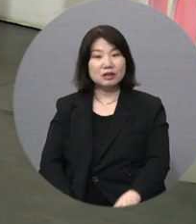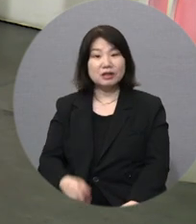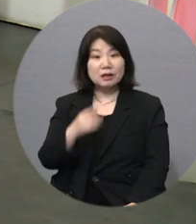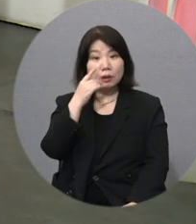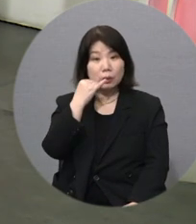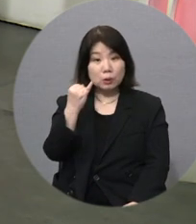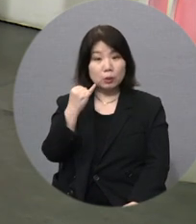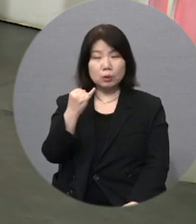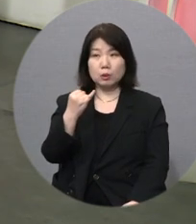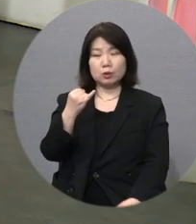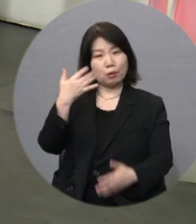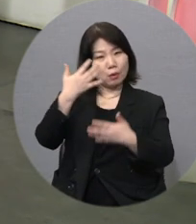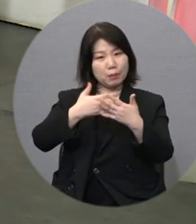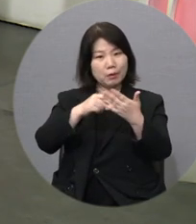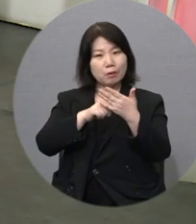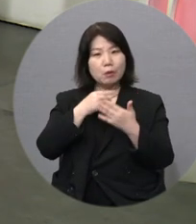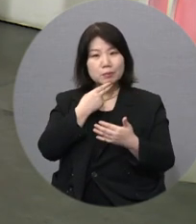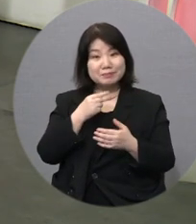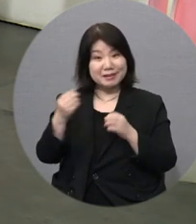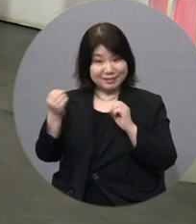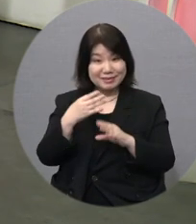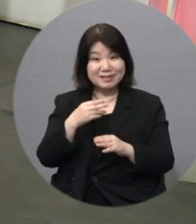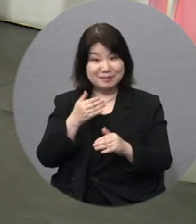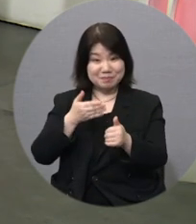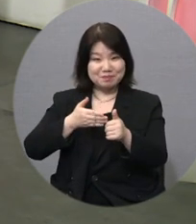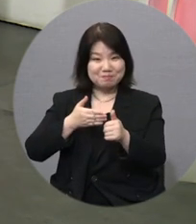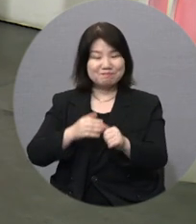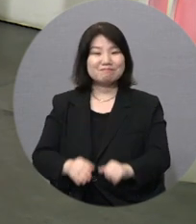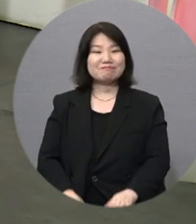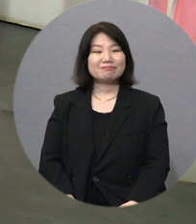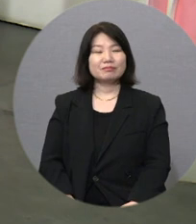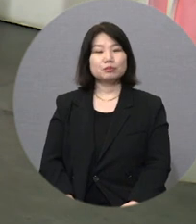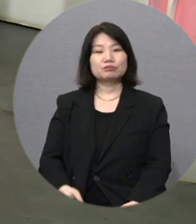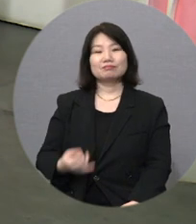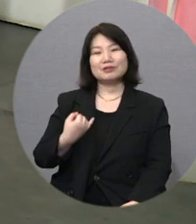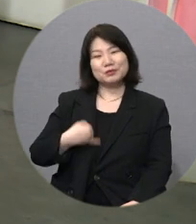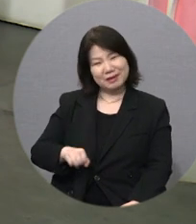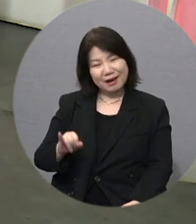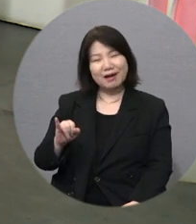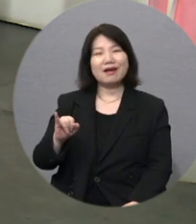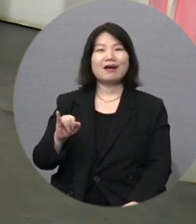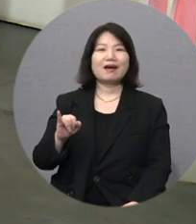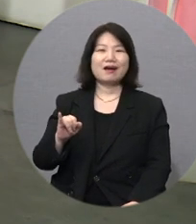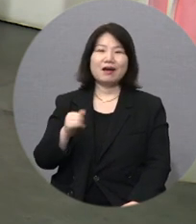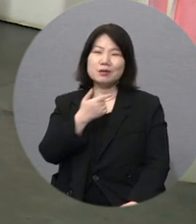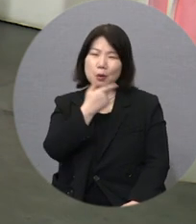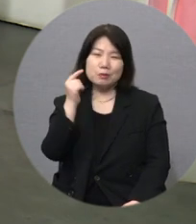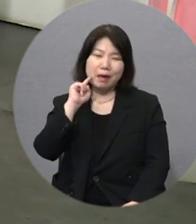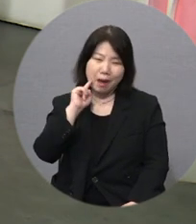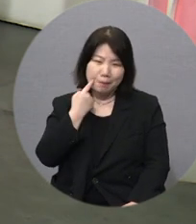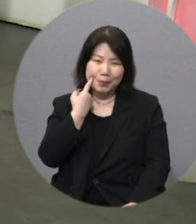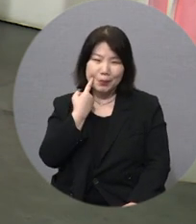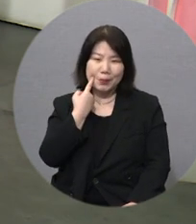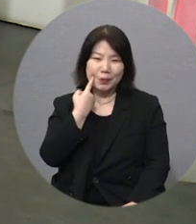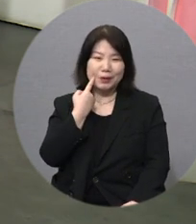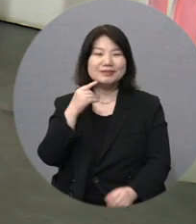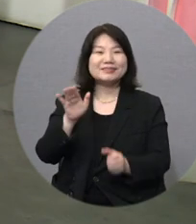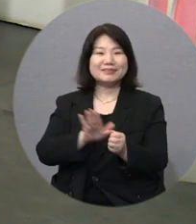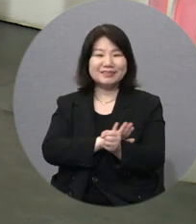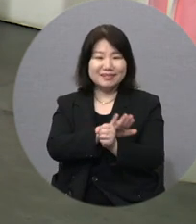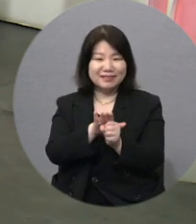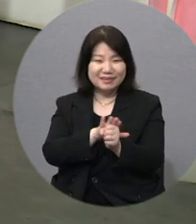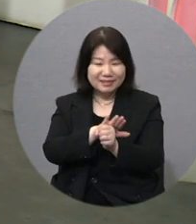어머니는 화면에 안 나오시지만 답을 한번 해 주세요 딸 딸한테네 우리 딸 너무너무 예쁘고 사